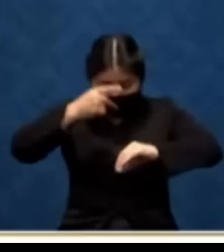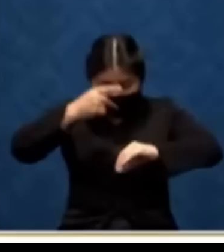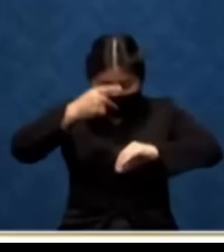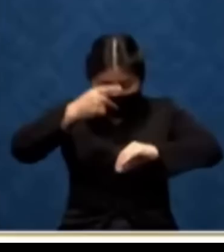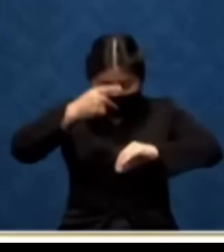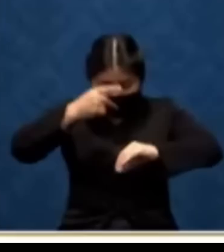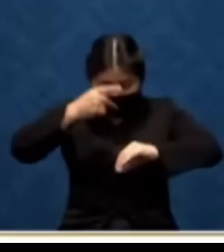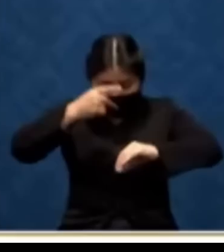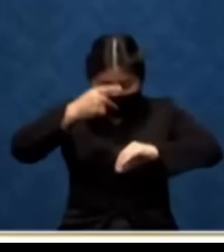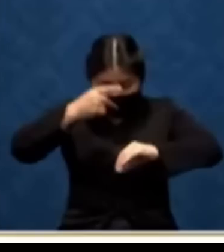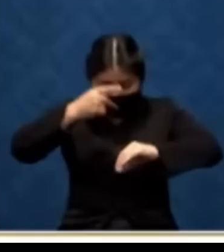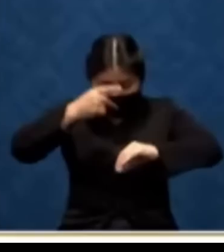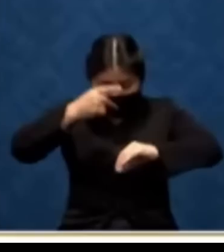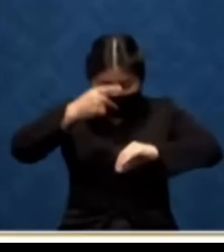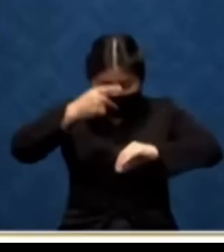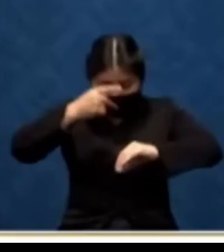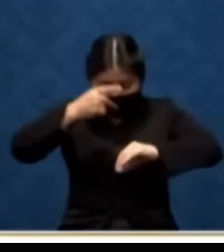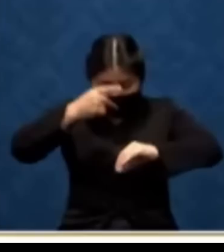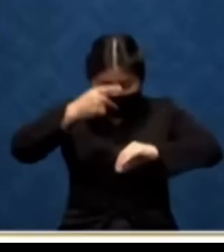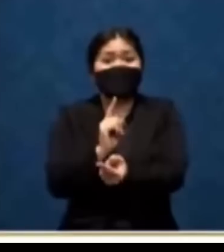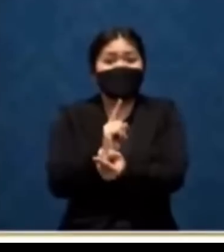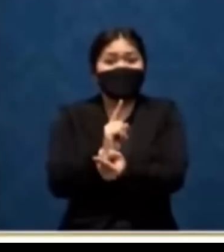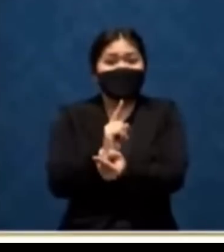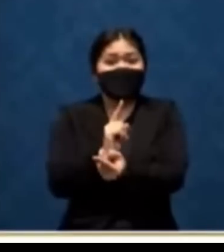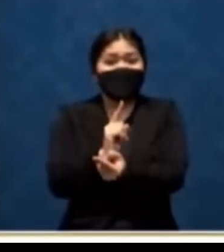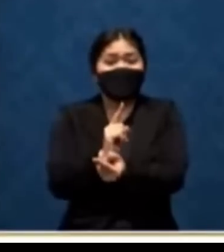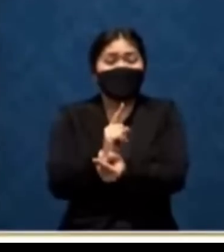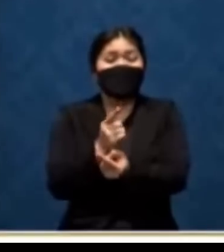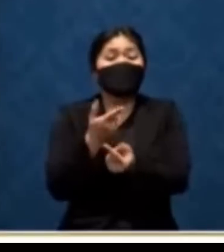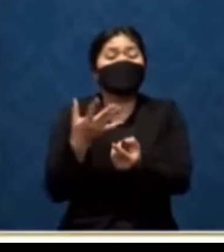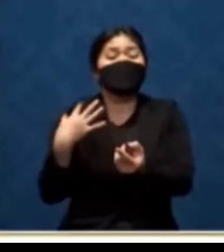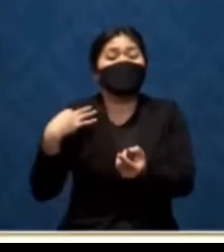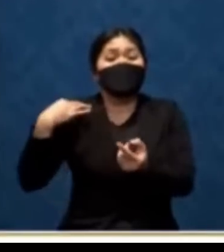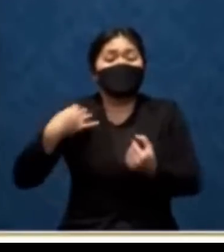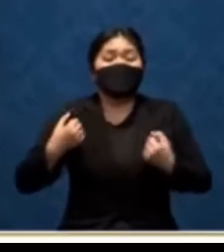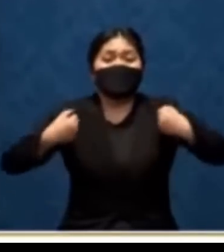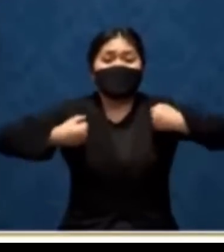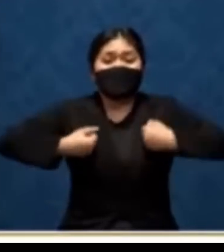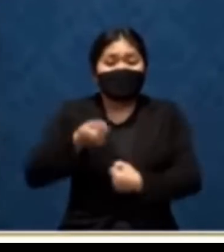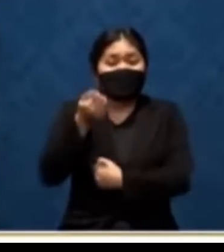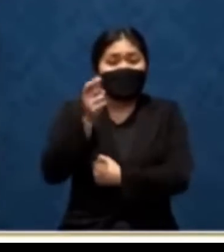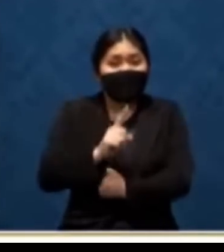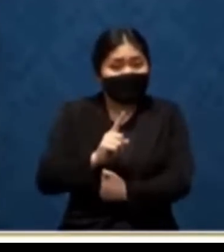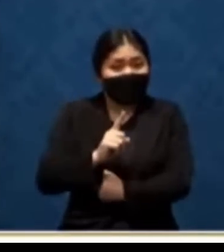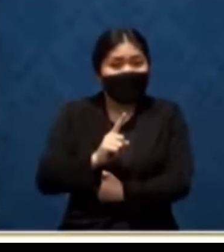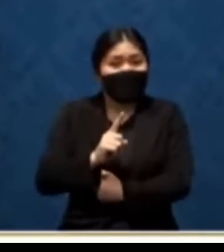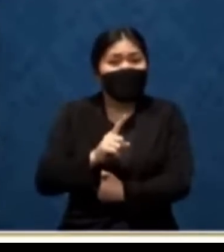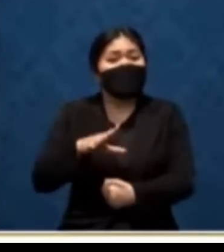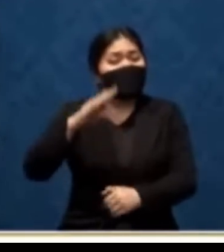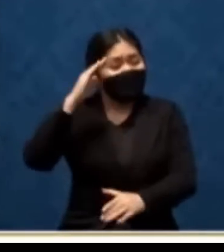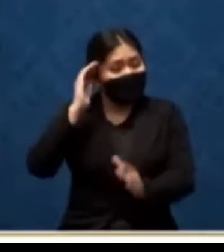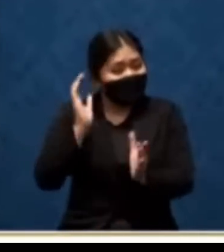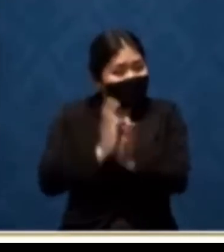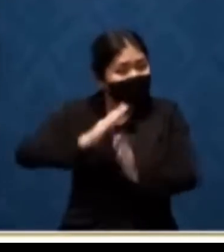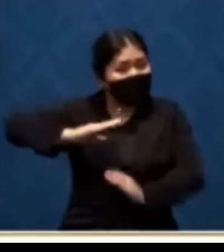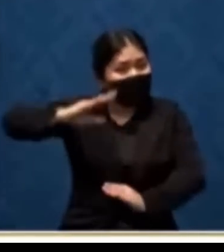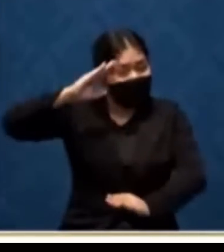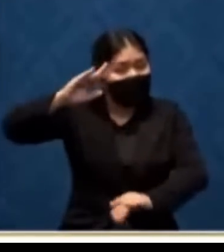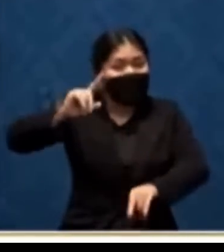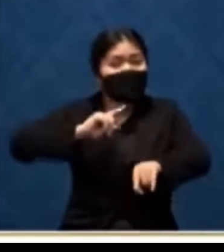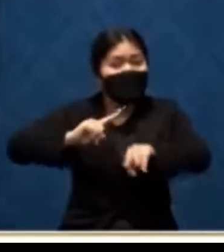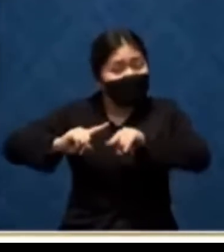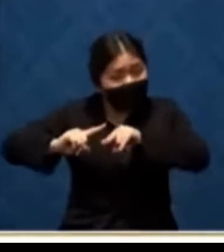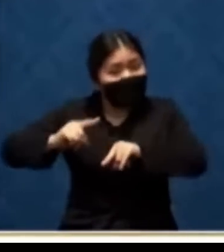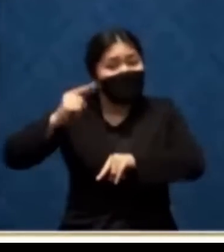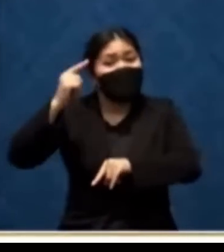วดีก็เจอเครื่องแบบตำรวจทหารคนนี้ก็ชอบคอสเพลย์เหมือนกับหลินหลงแหละครับแล้วยังไปอ้